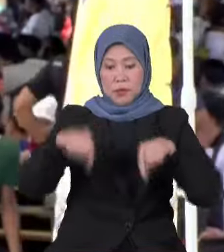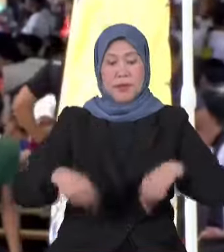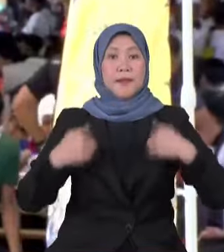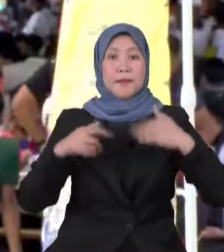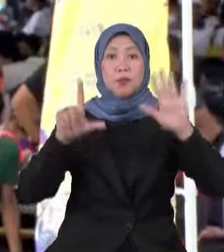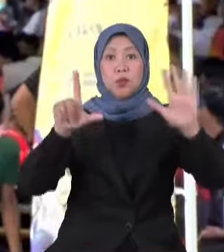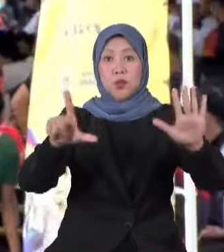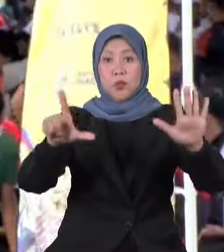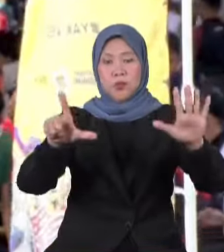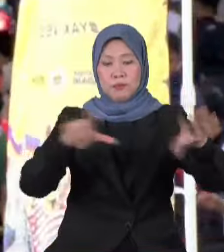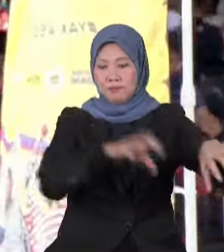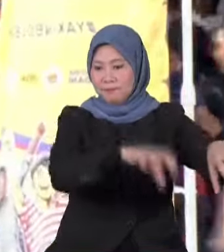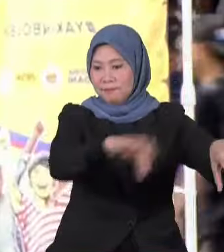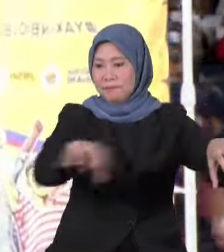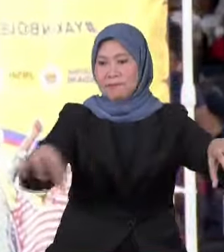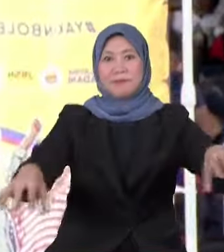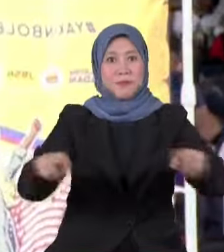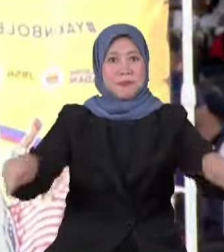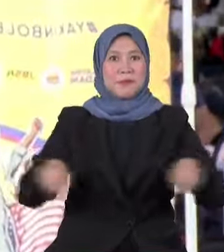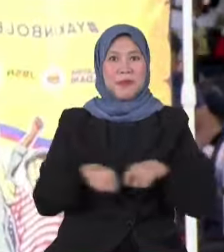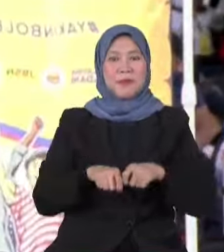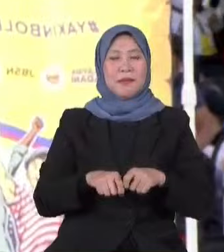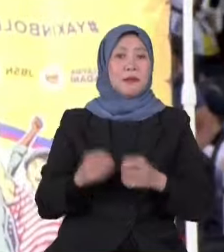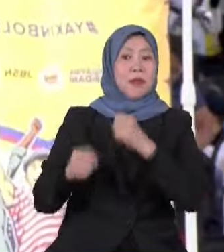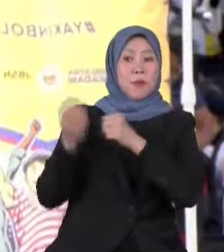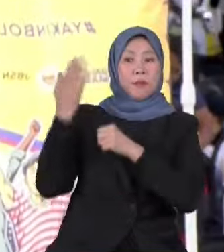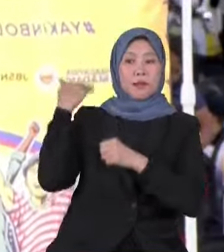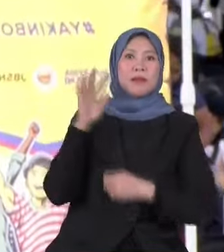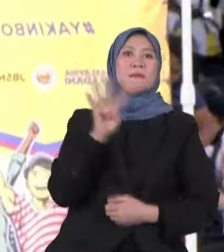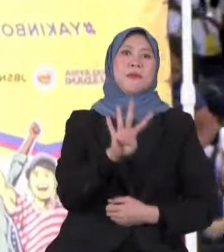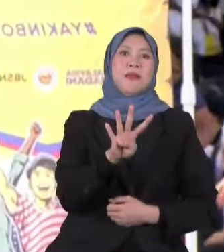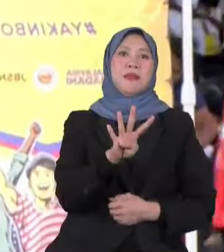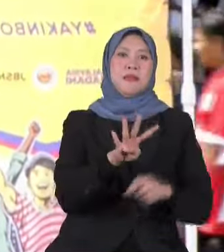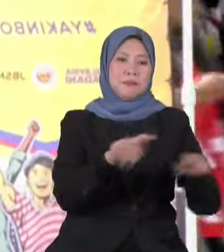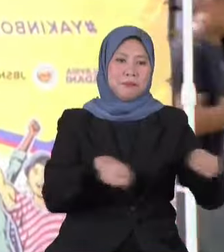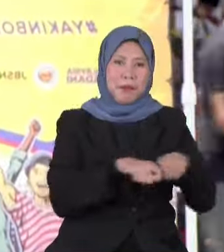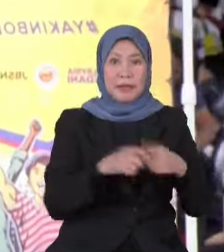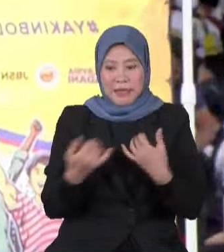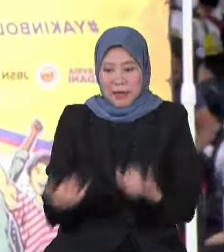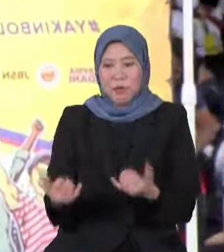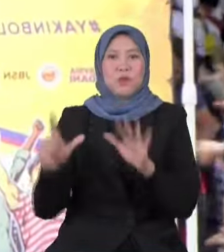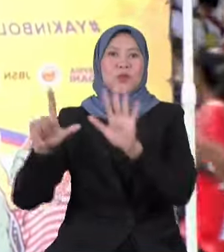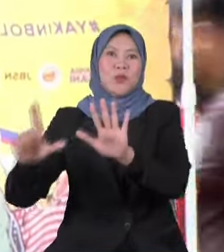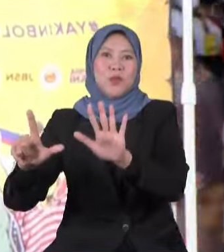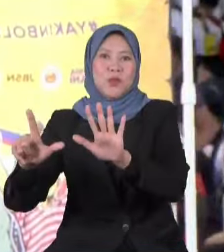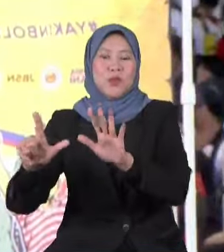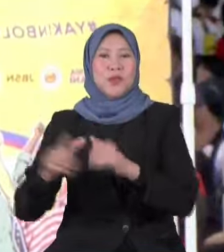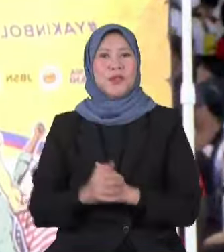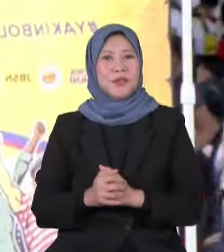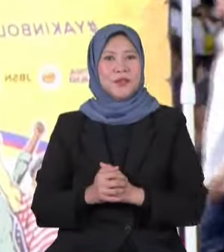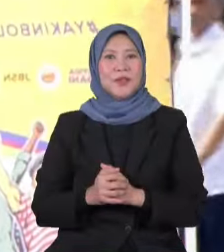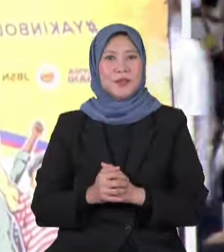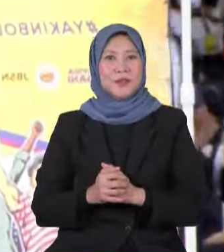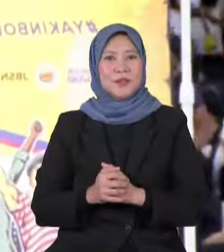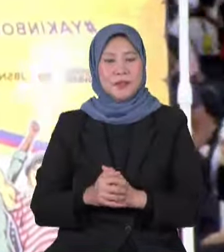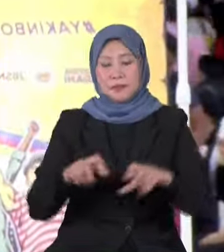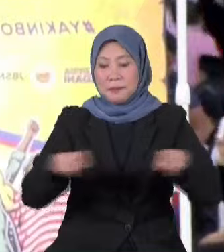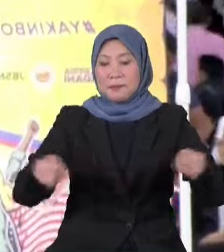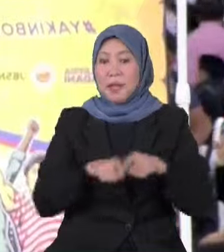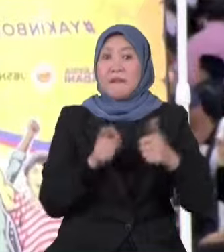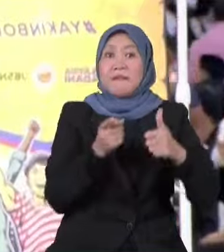lokasi. Tahun yang lalu kami hanya buat di 4 lokasi. Tetapi kita nampak bahawa untuk tahun ini